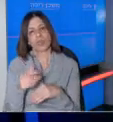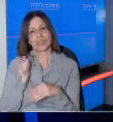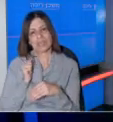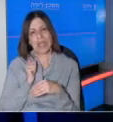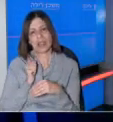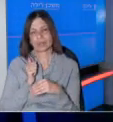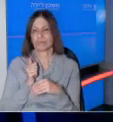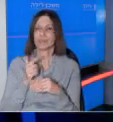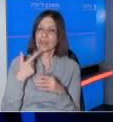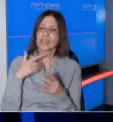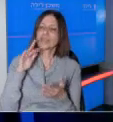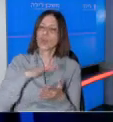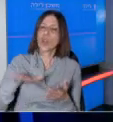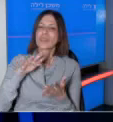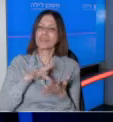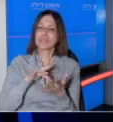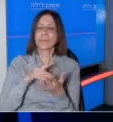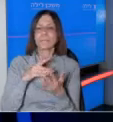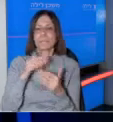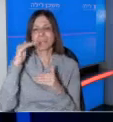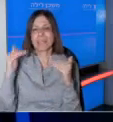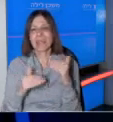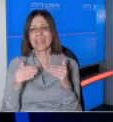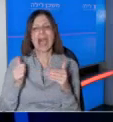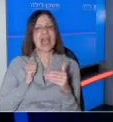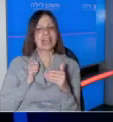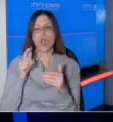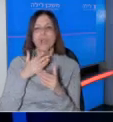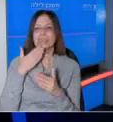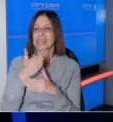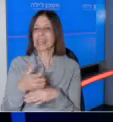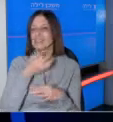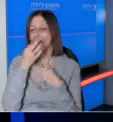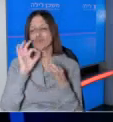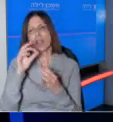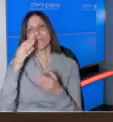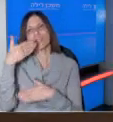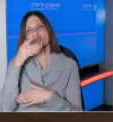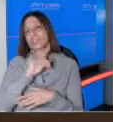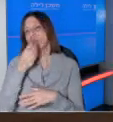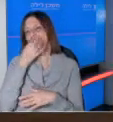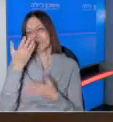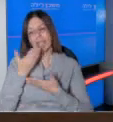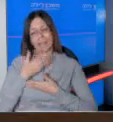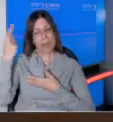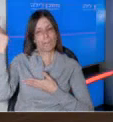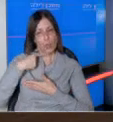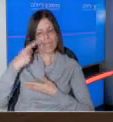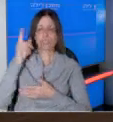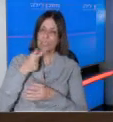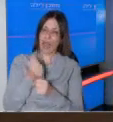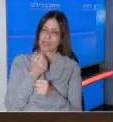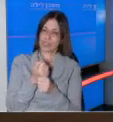שלך באים. או כולנו נמצאים תחת פקודות הצבא. עוד פעם, חייל צהל לא נכנס לשאלות של מדיניות. זה בכלל לא שאלה. הוא מקבל פקודה, הוא צריך לעשות